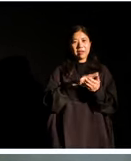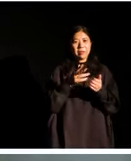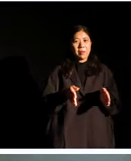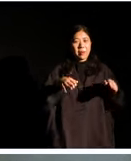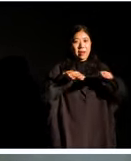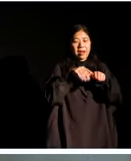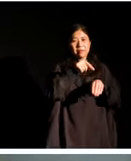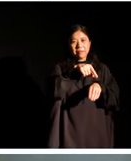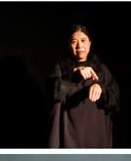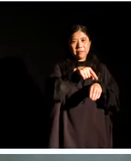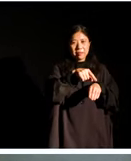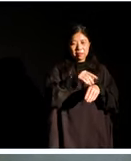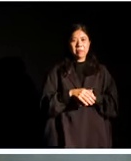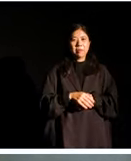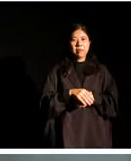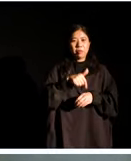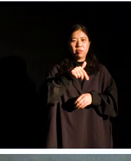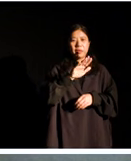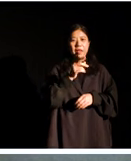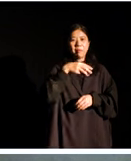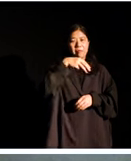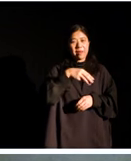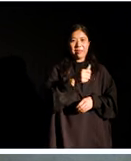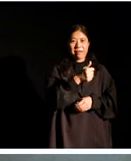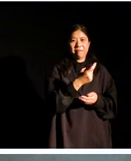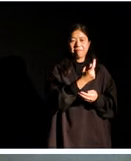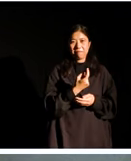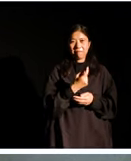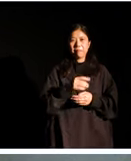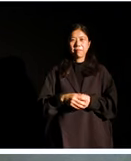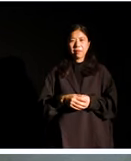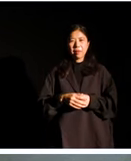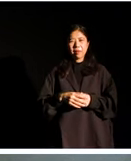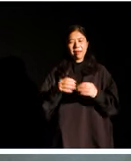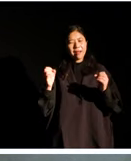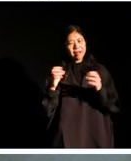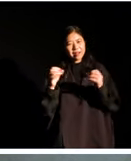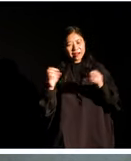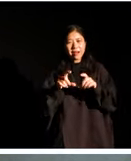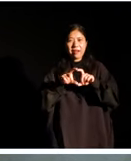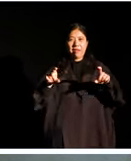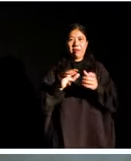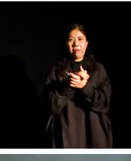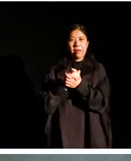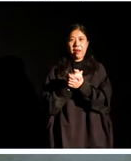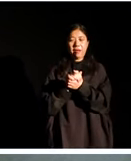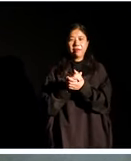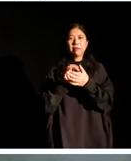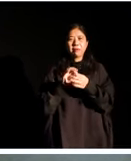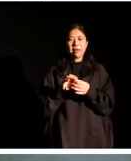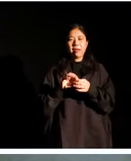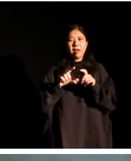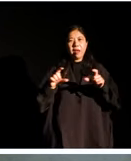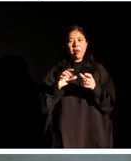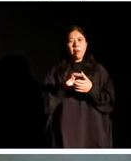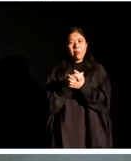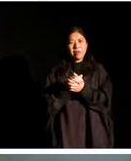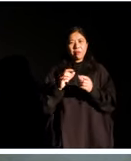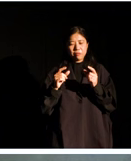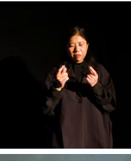様にご登壇をいただき語な平和と題して平和について語り合っていただき